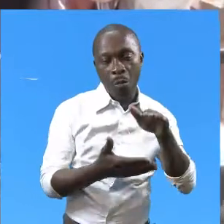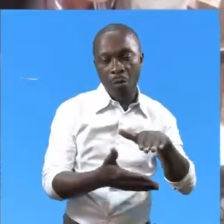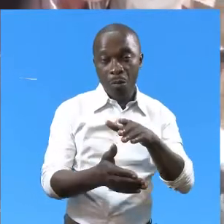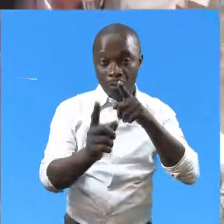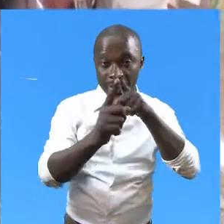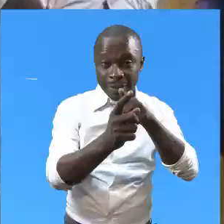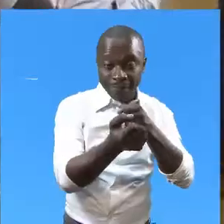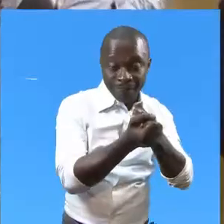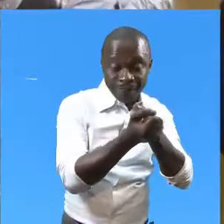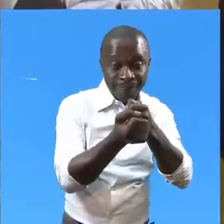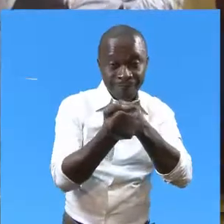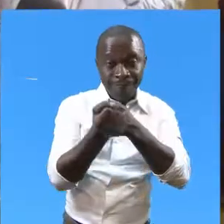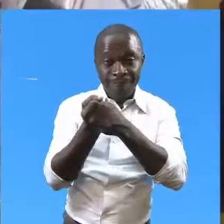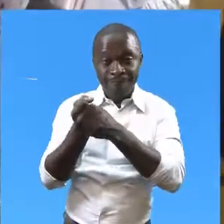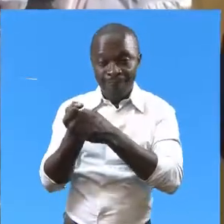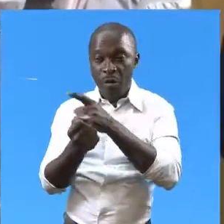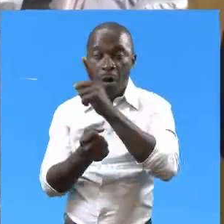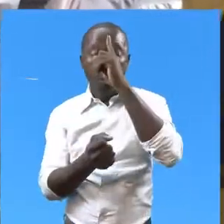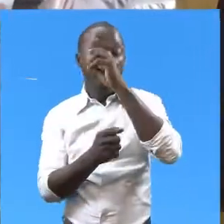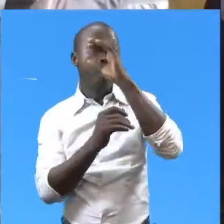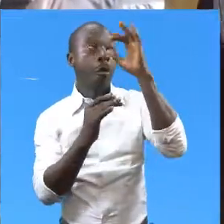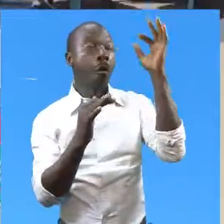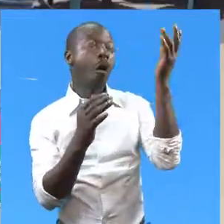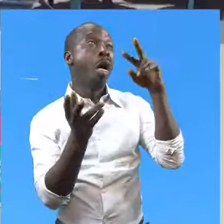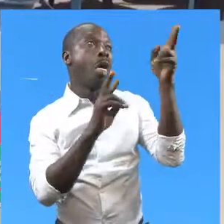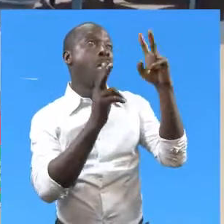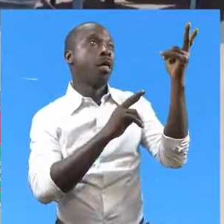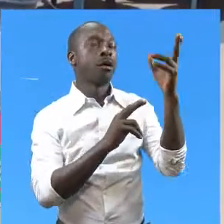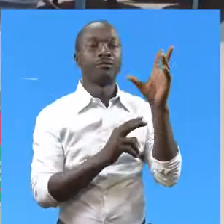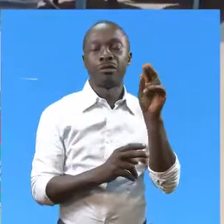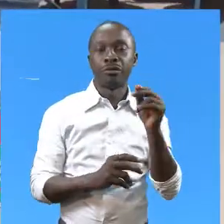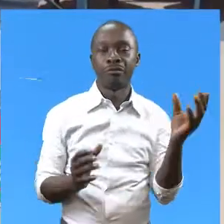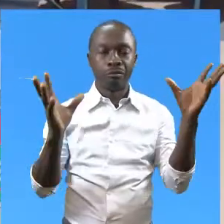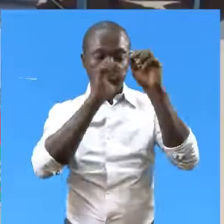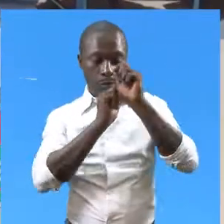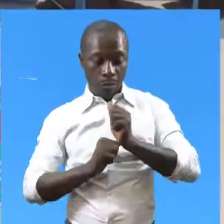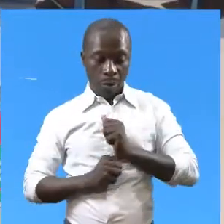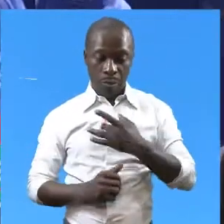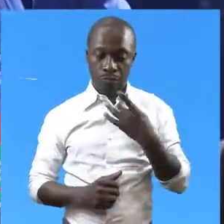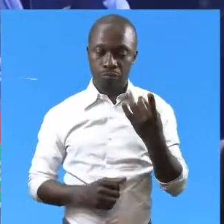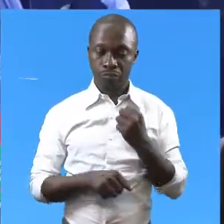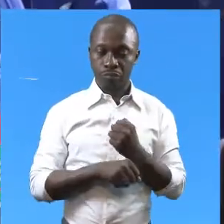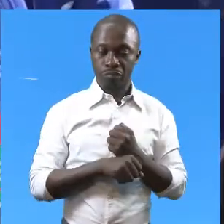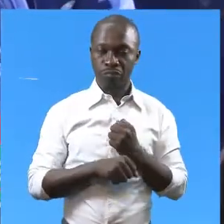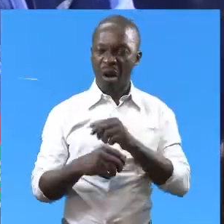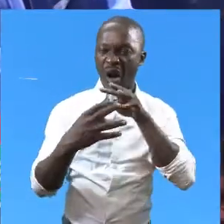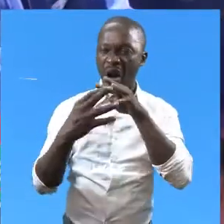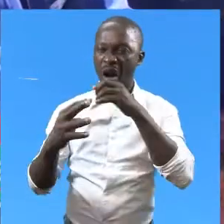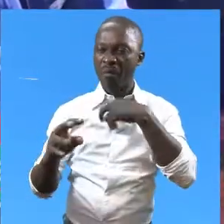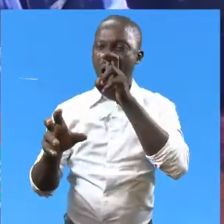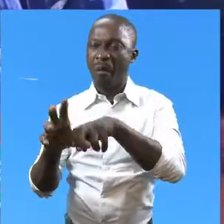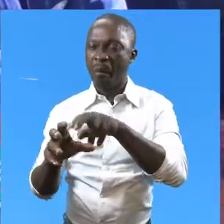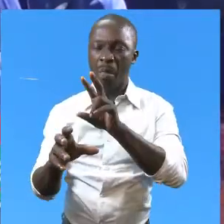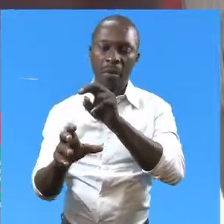permettra non seulement de les rendre plus résilients, mais aussi de lutter contre la précarité et l'enrôlement des